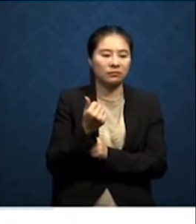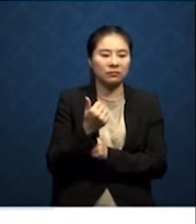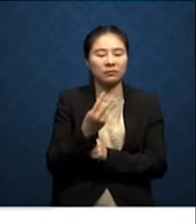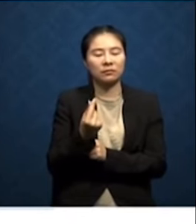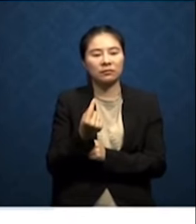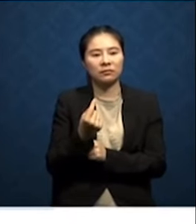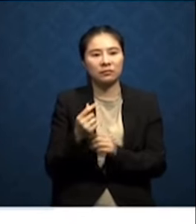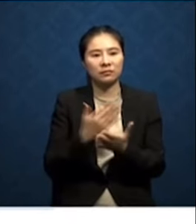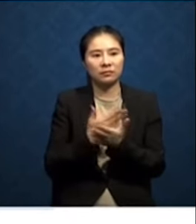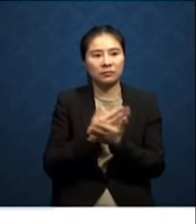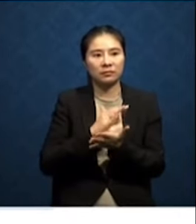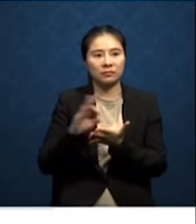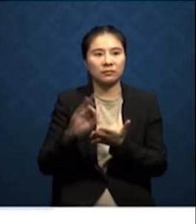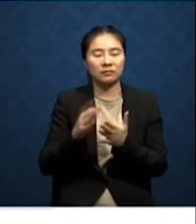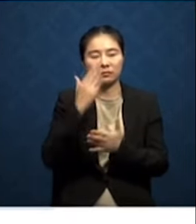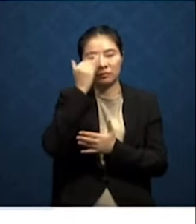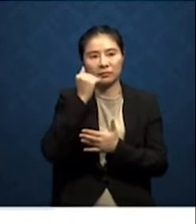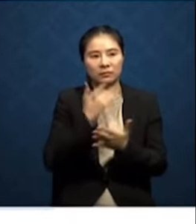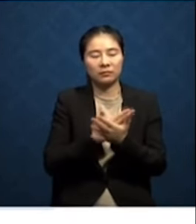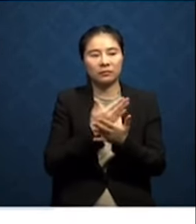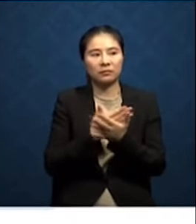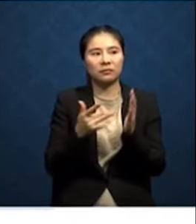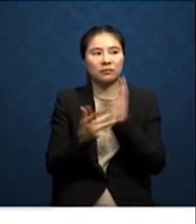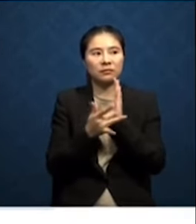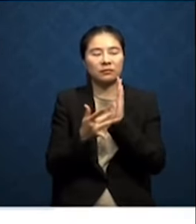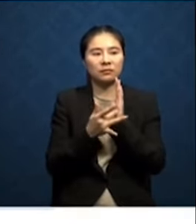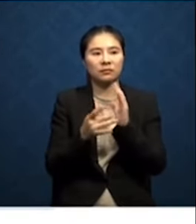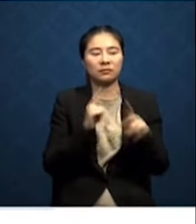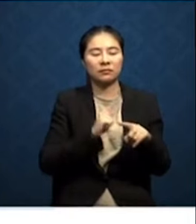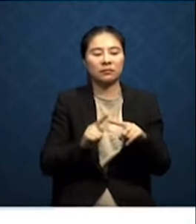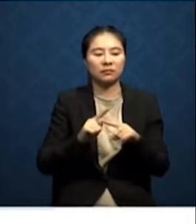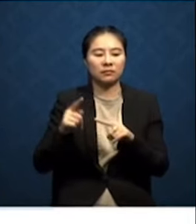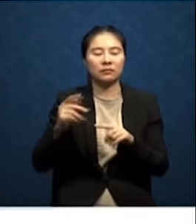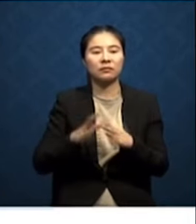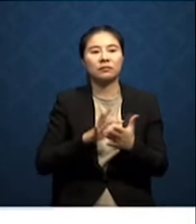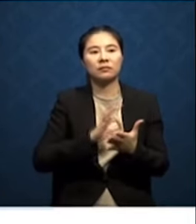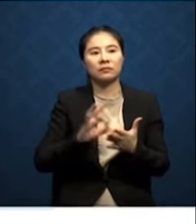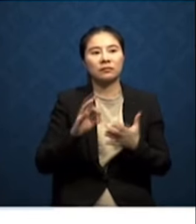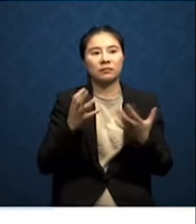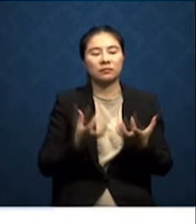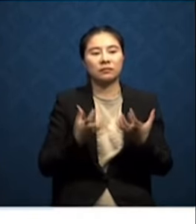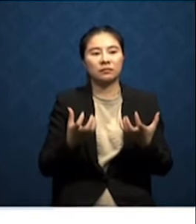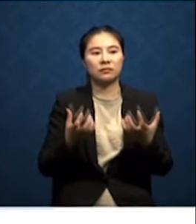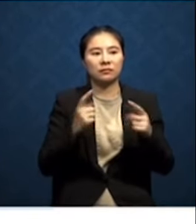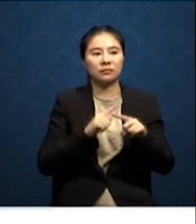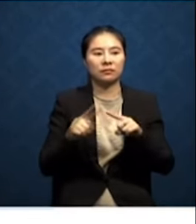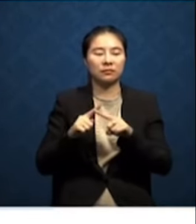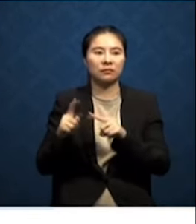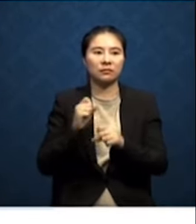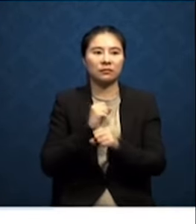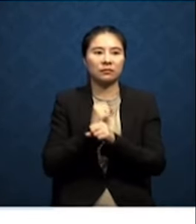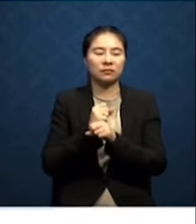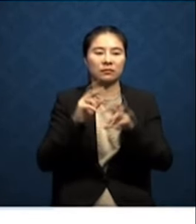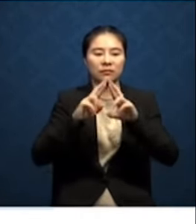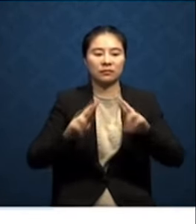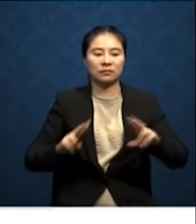ก็ไปใช้จ่ายต่อเพราะว่าเงินใน Digital walletที่เขารับมาก็สามารถไปซื้อสินค้าทุนไปซื้ออะไรต่างๆต่อจากร้าน